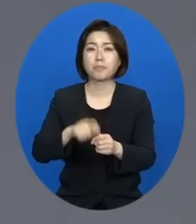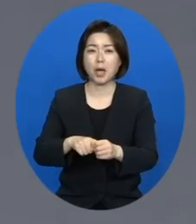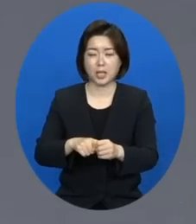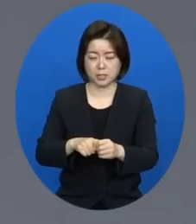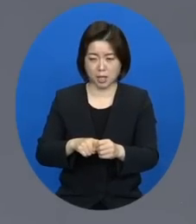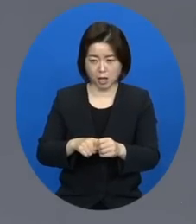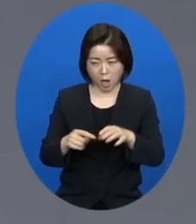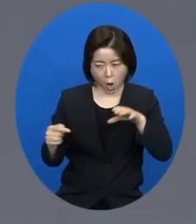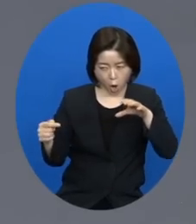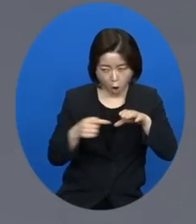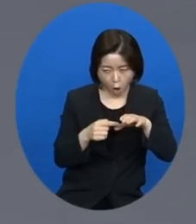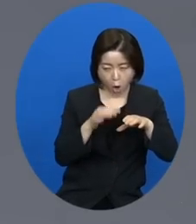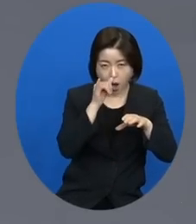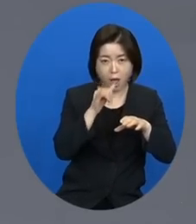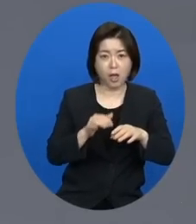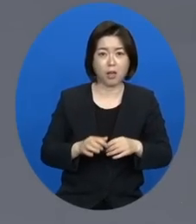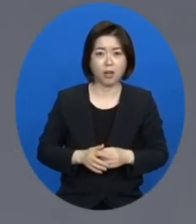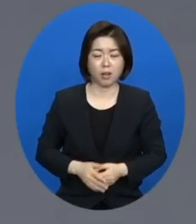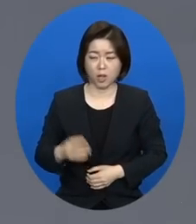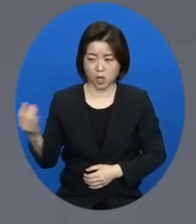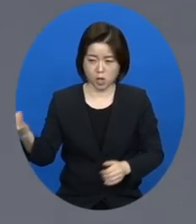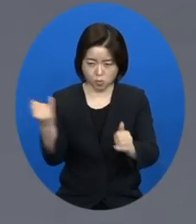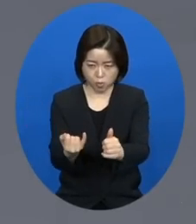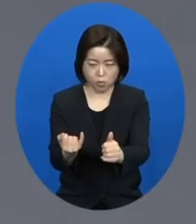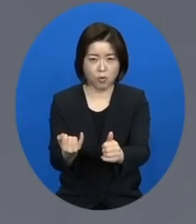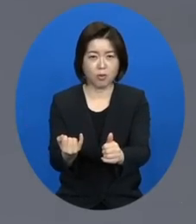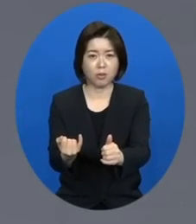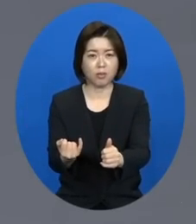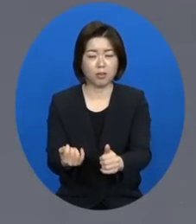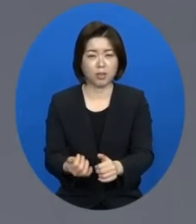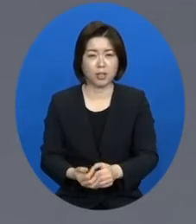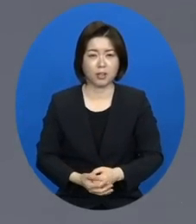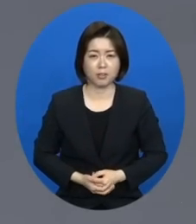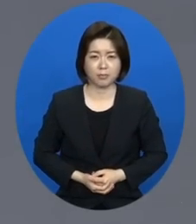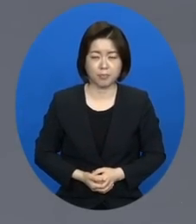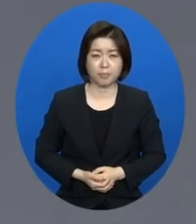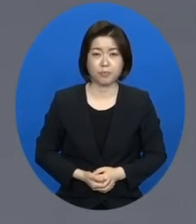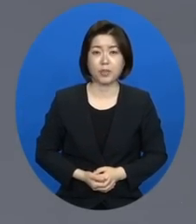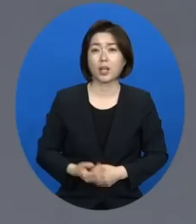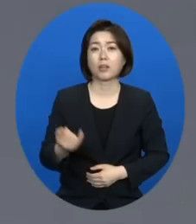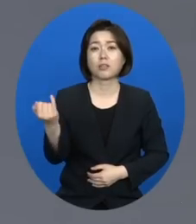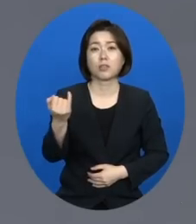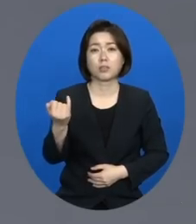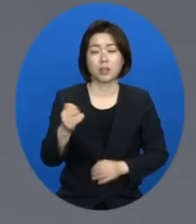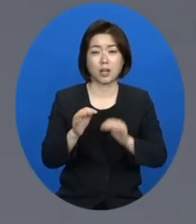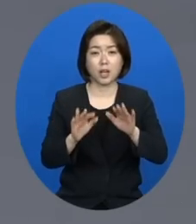친 거지. 둘이 있게 된 거야. 그 여자가 이제는